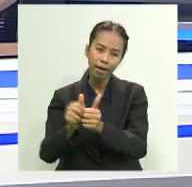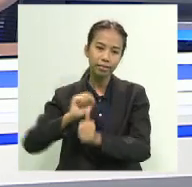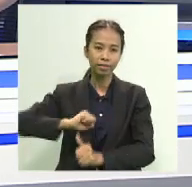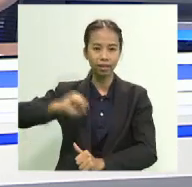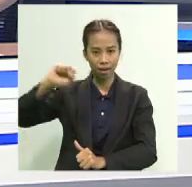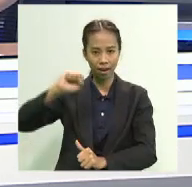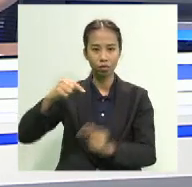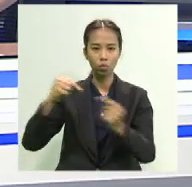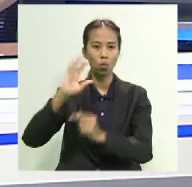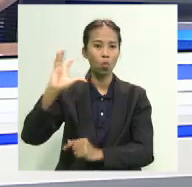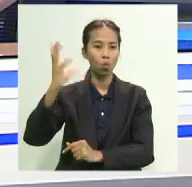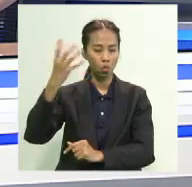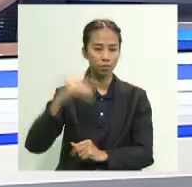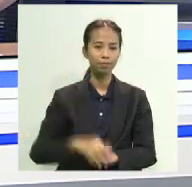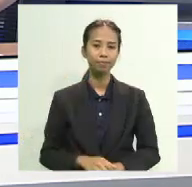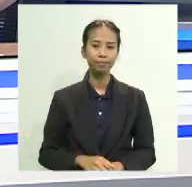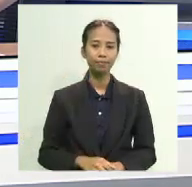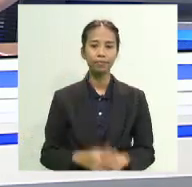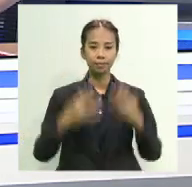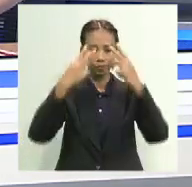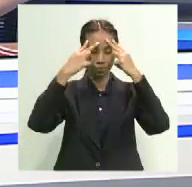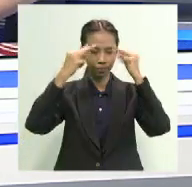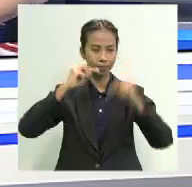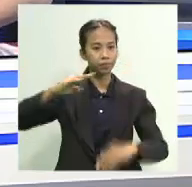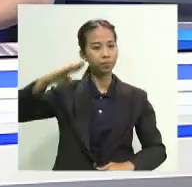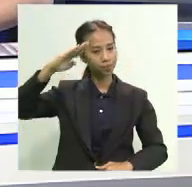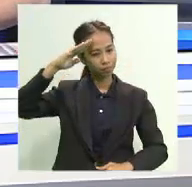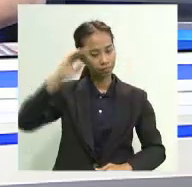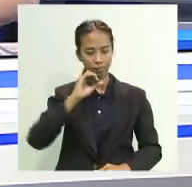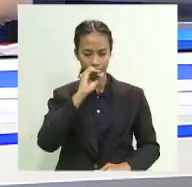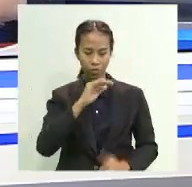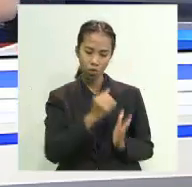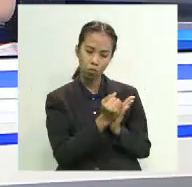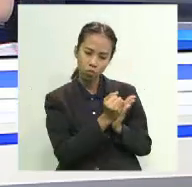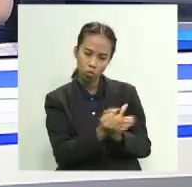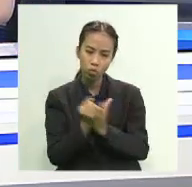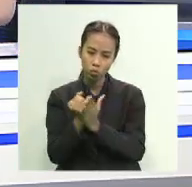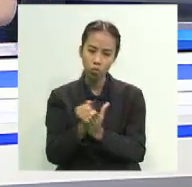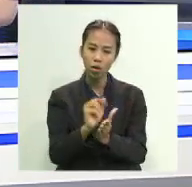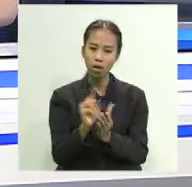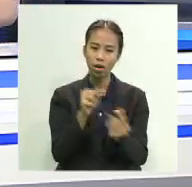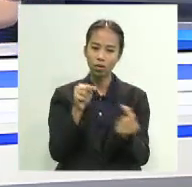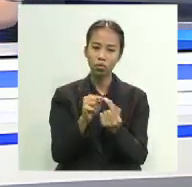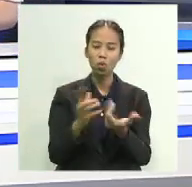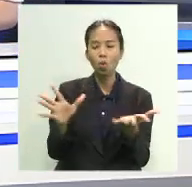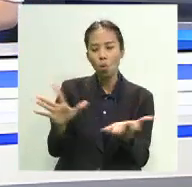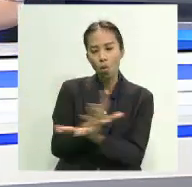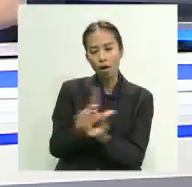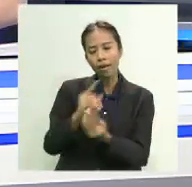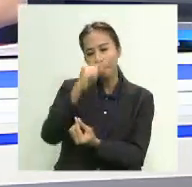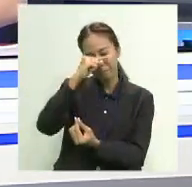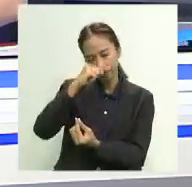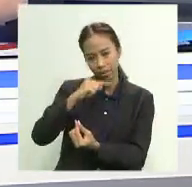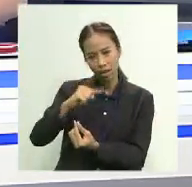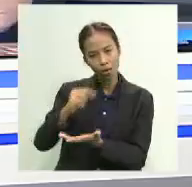รมในเวทีนานาชาติค่ะโดยท่านนายกรัฐมนตรีก็ขอให้ช่วยกันรักษาสืบสานแล้วก็ต่อยอดมรดกของประเทศด้วย